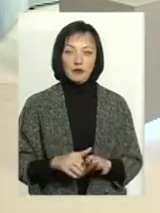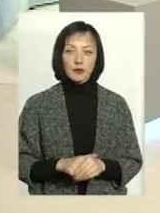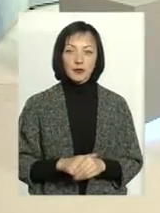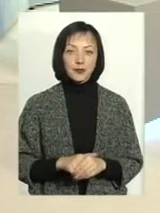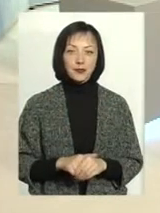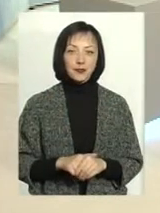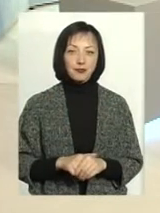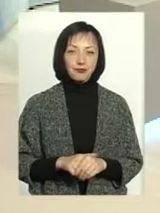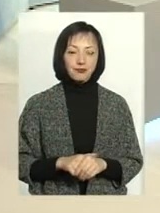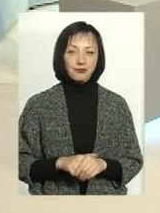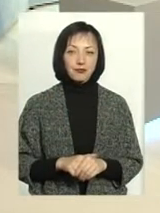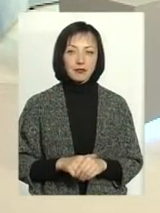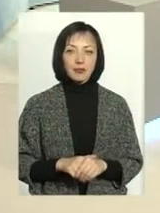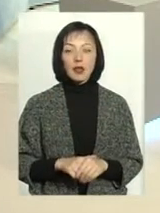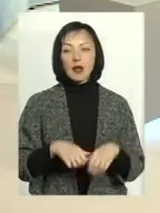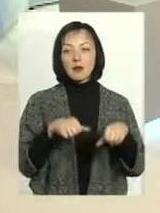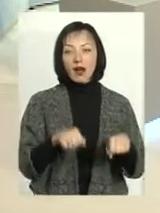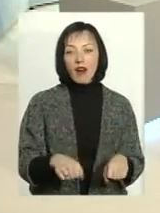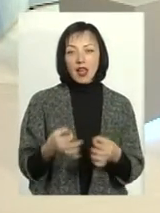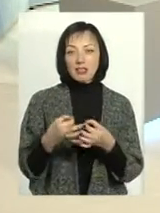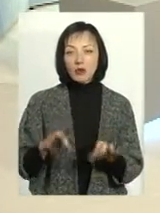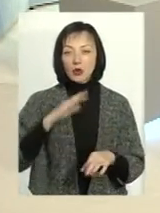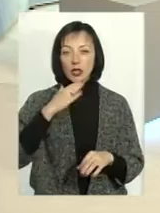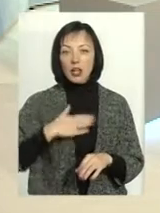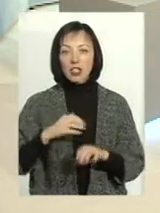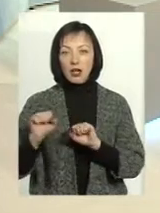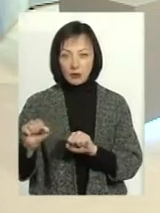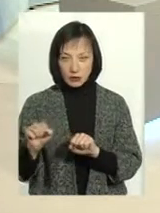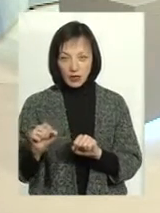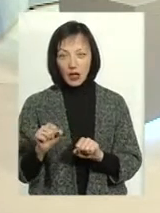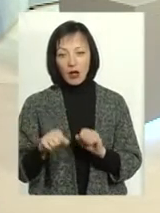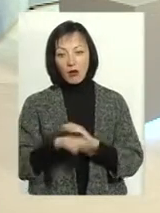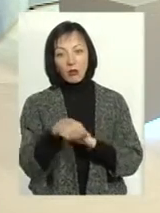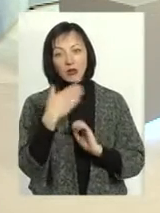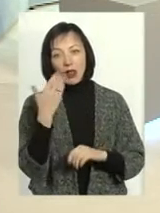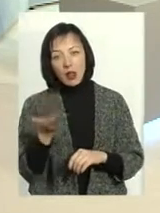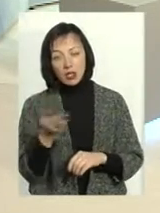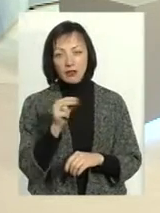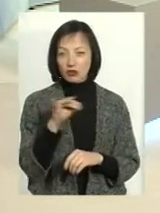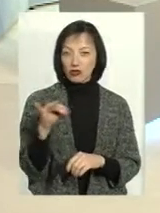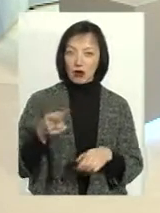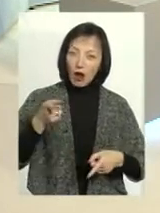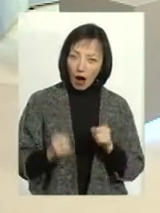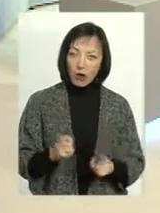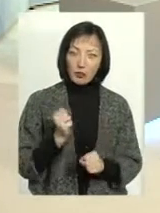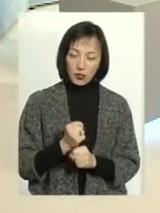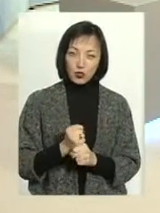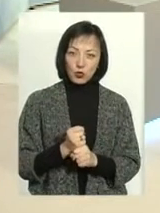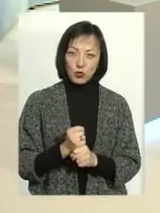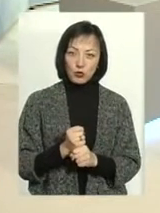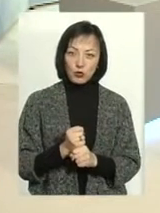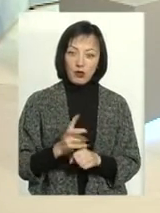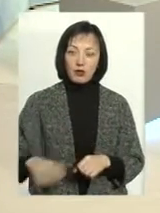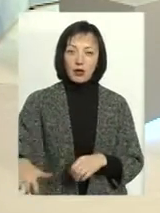Валерію Габоровичу, але права і свободи наших адвокатів, вони декларативні чи вони реально діють